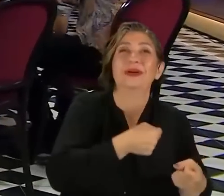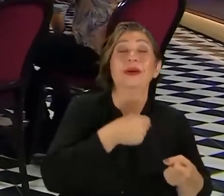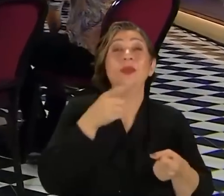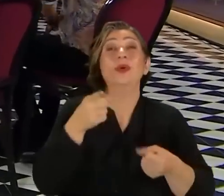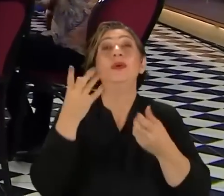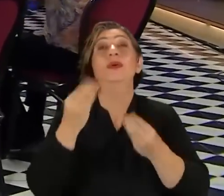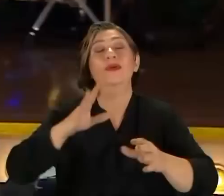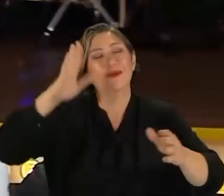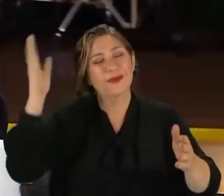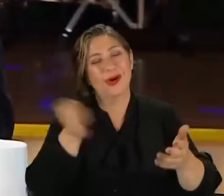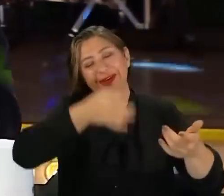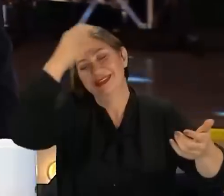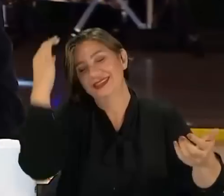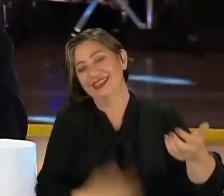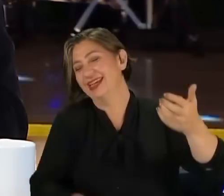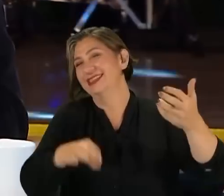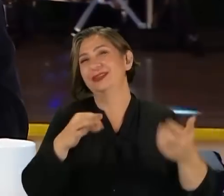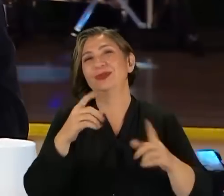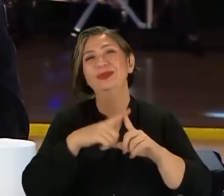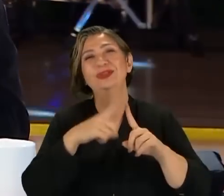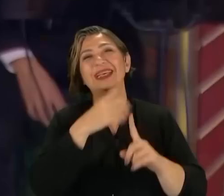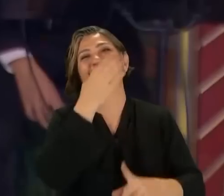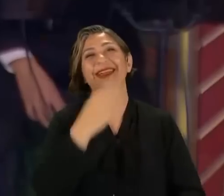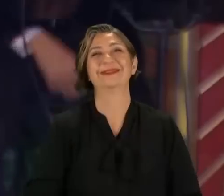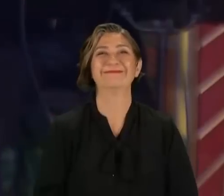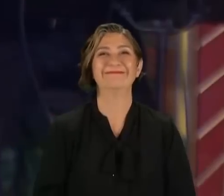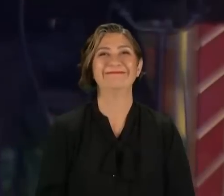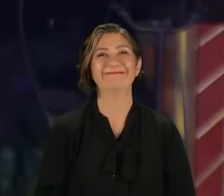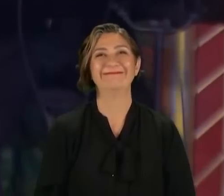bunlar olmazsa... Vur sazın tellerine Tunçer.